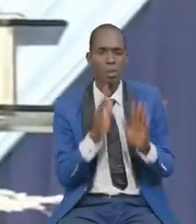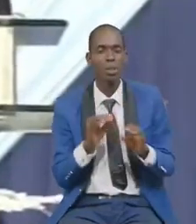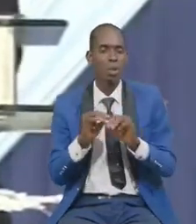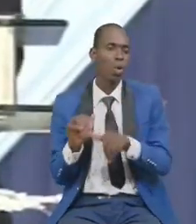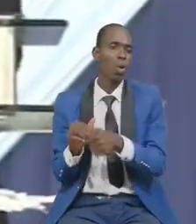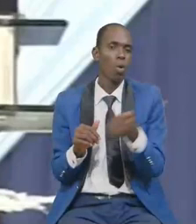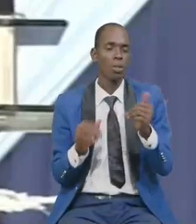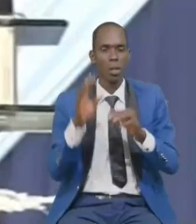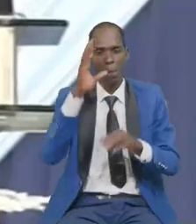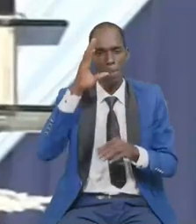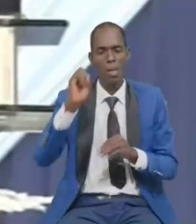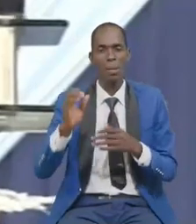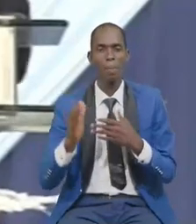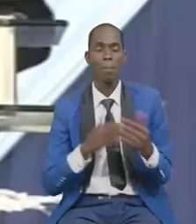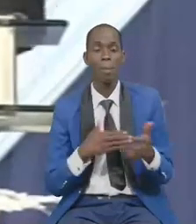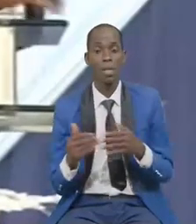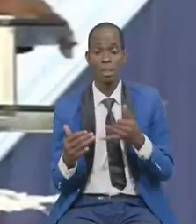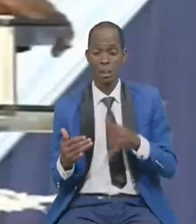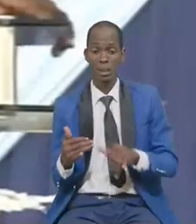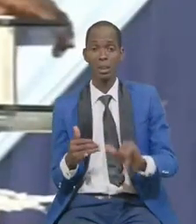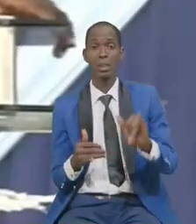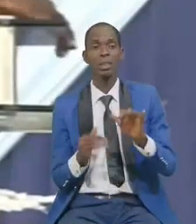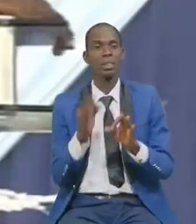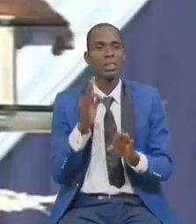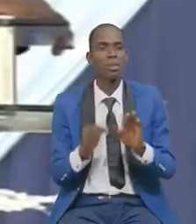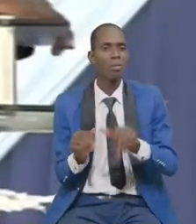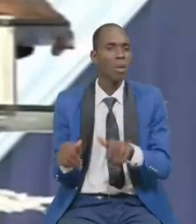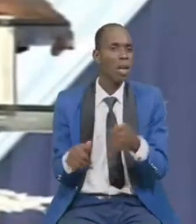Mais si quelqu'un souffre comme chrétien,